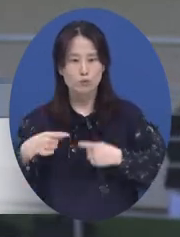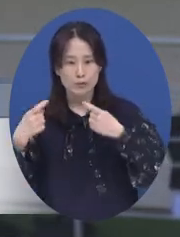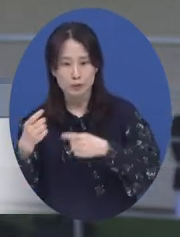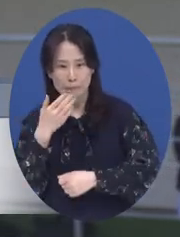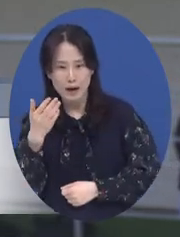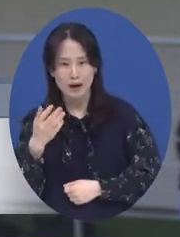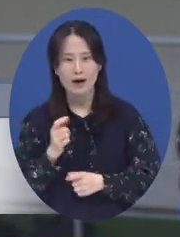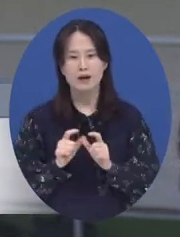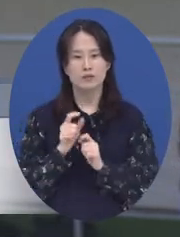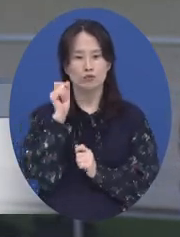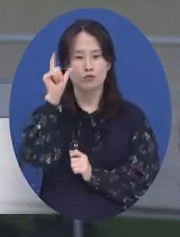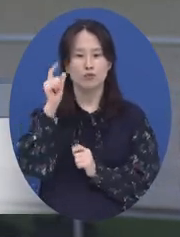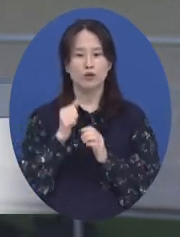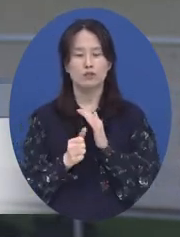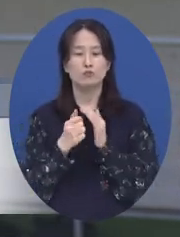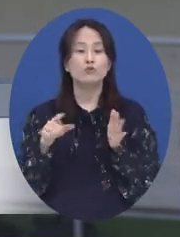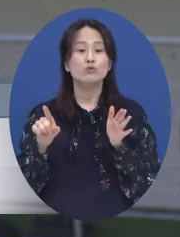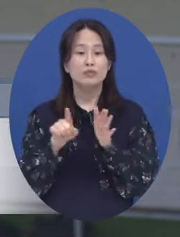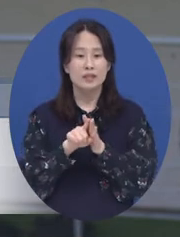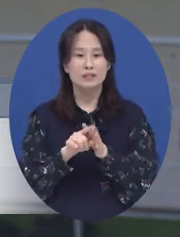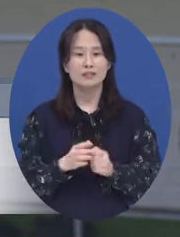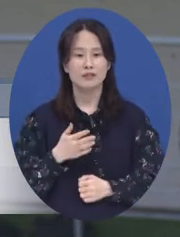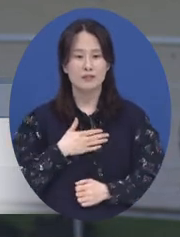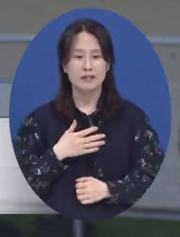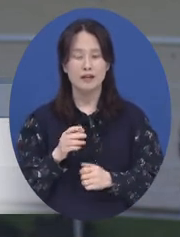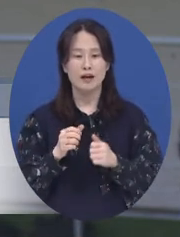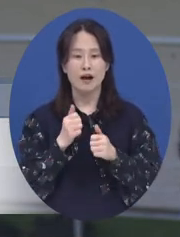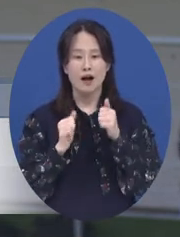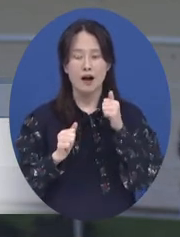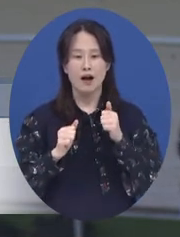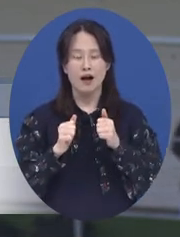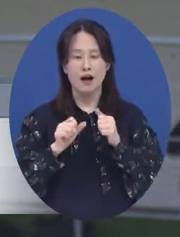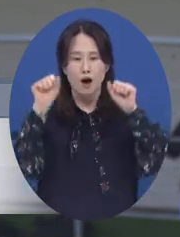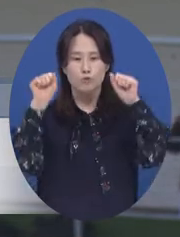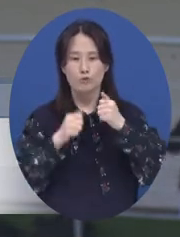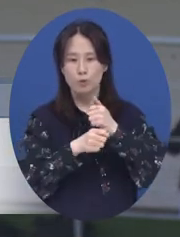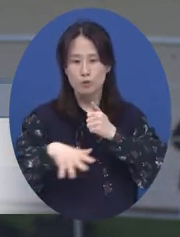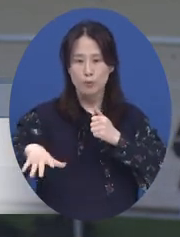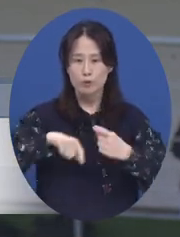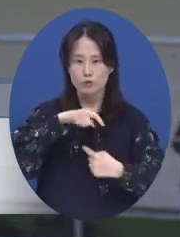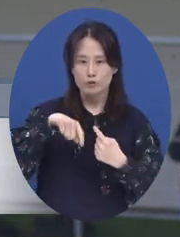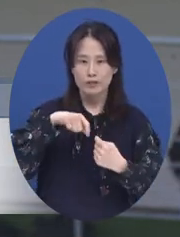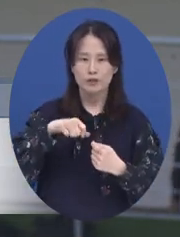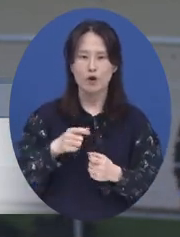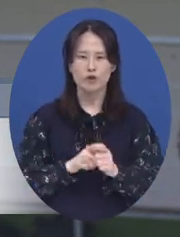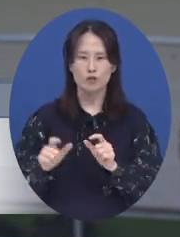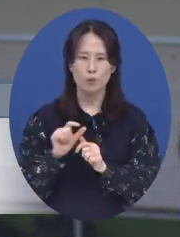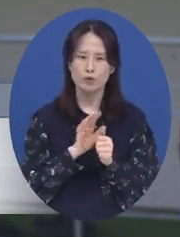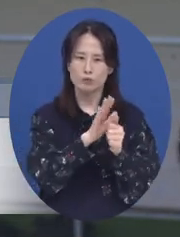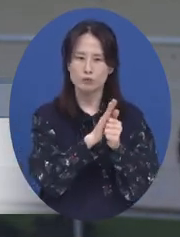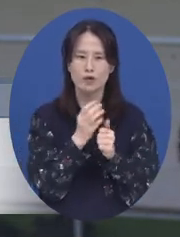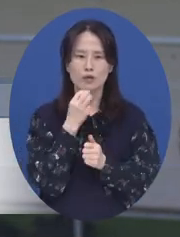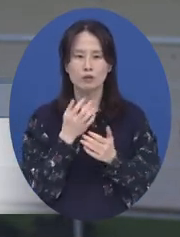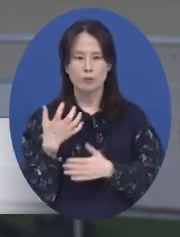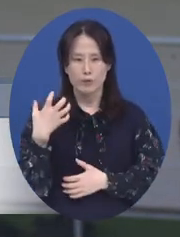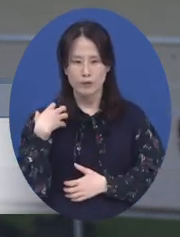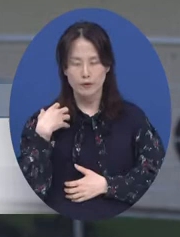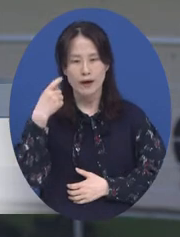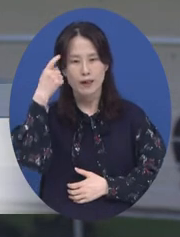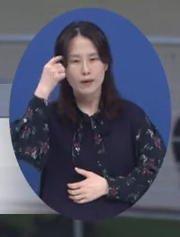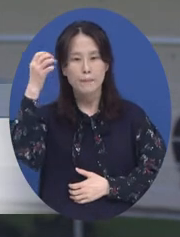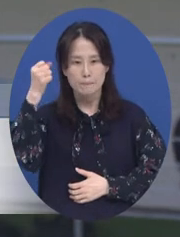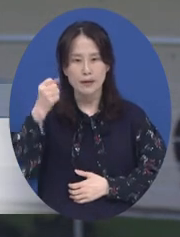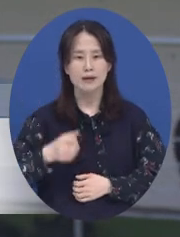프로야구 진출도 하고 더 훌륭한 선수가 될 수 있도록 저희가 스포츠 행정을 더욱더 그 지원을 하는 게